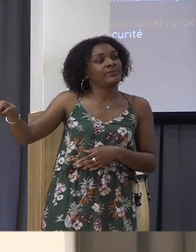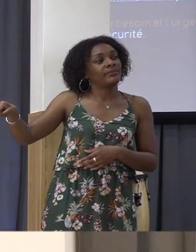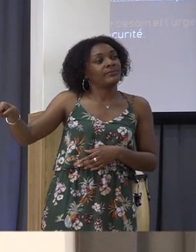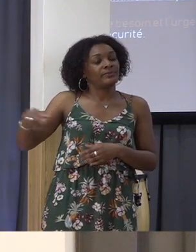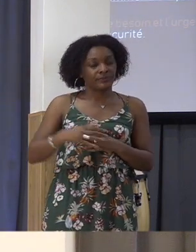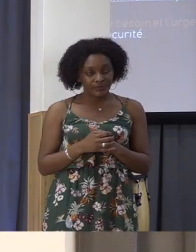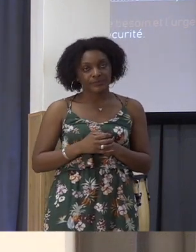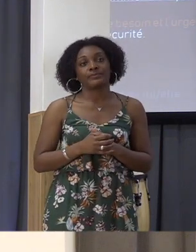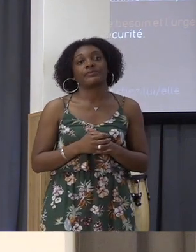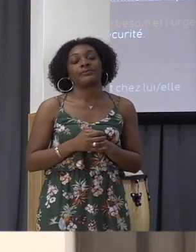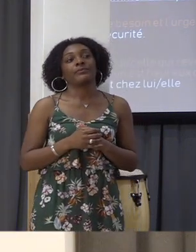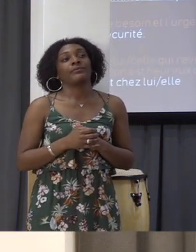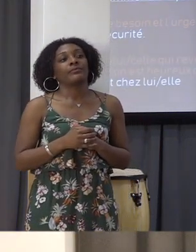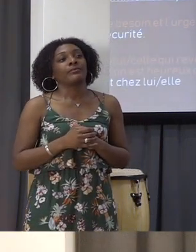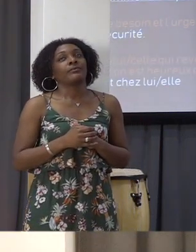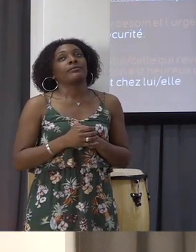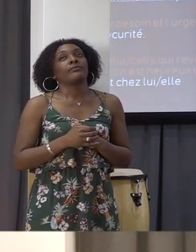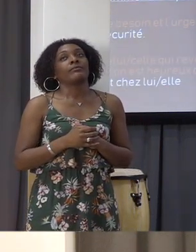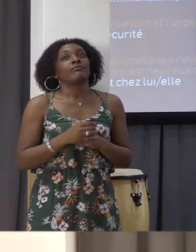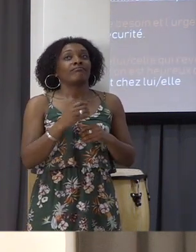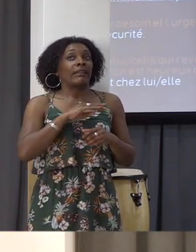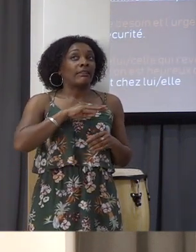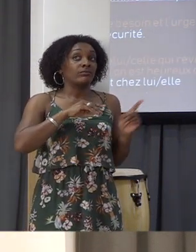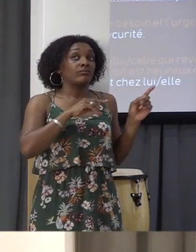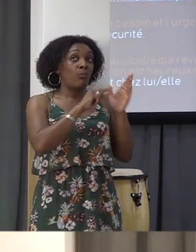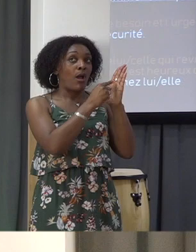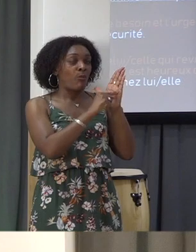La dernière chose que je note ici,